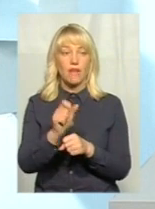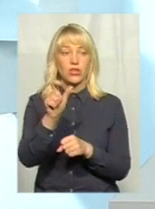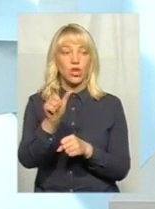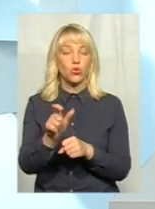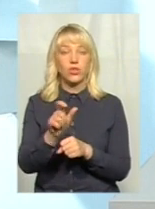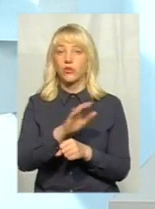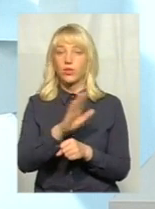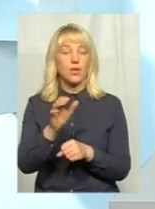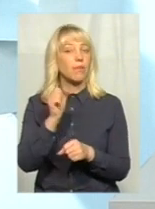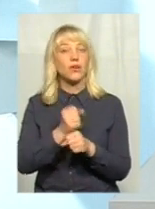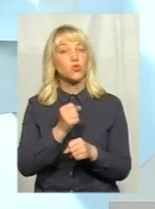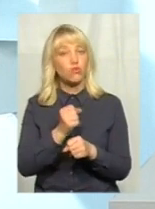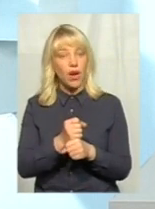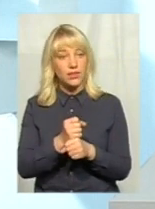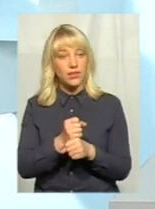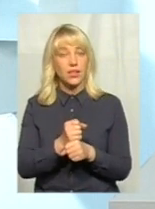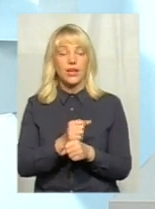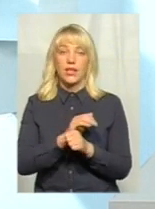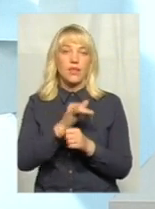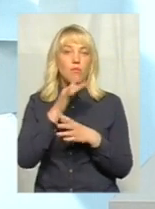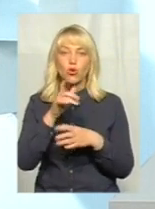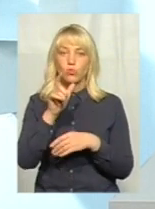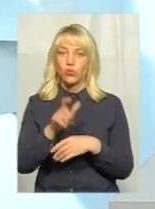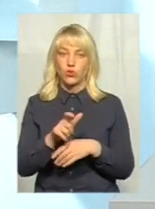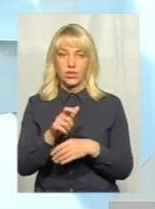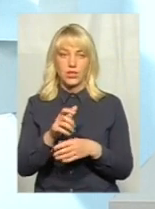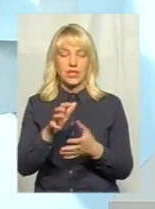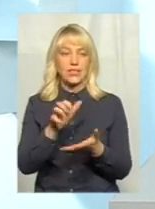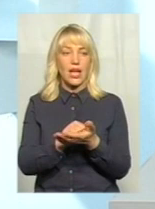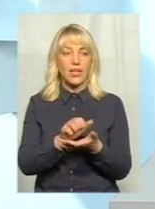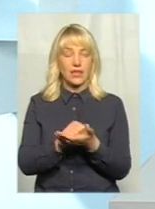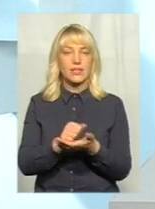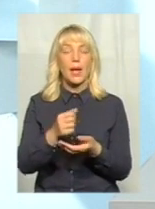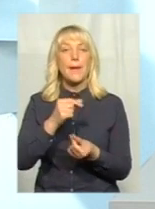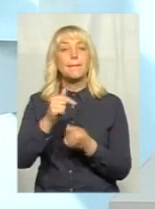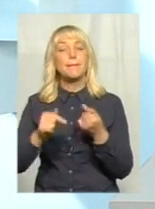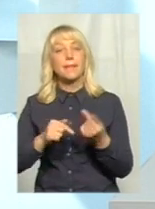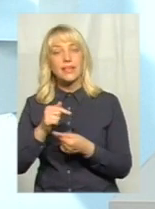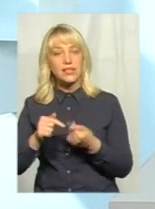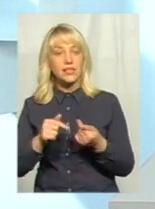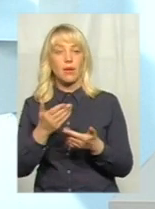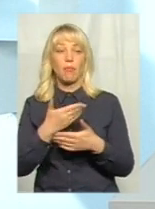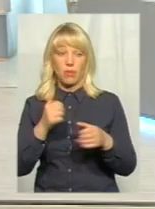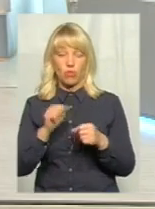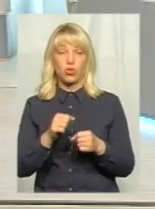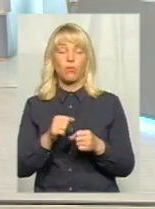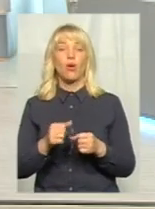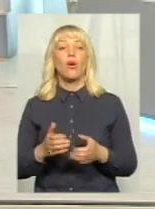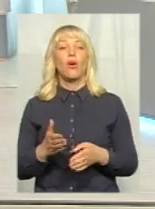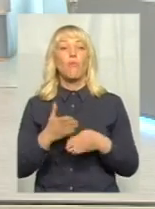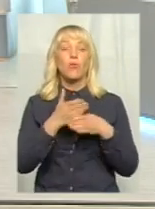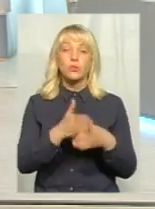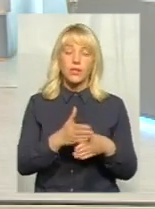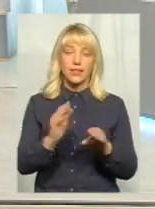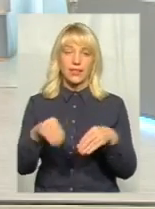ні працювати, ми не можемо заставити людину зайнятися бізнесом, ми можемо посприяти, дати розказати, можливості.